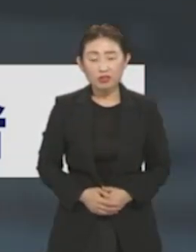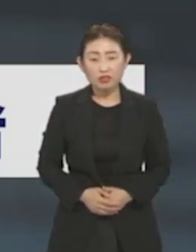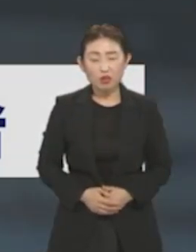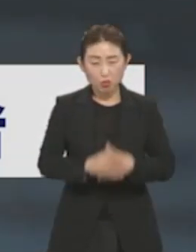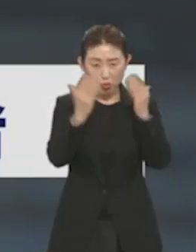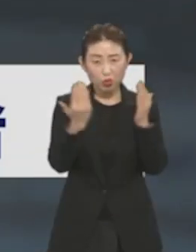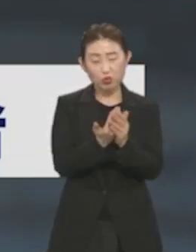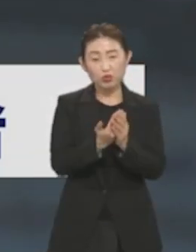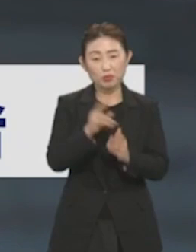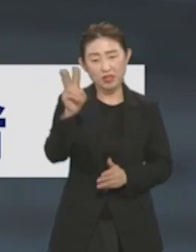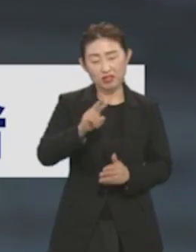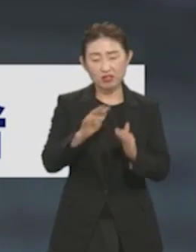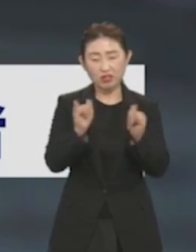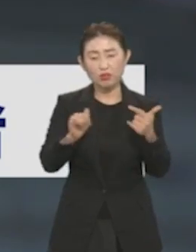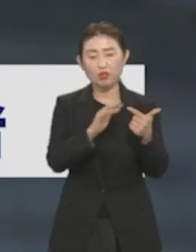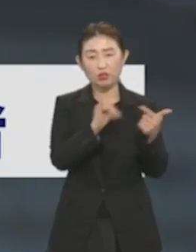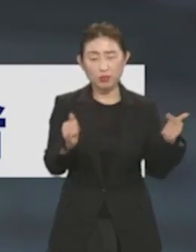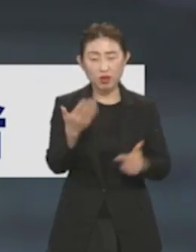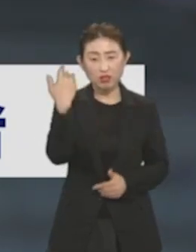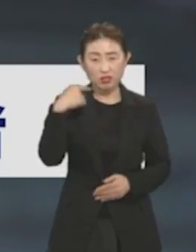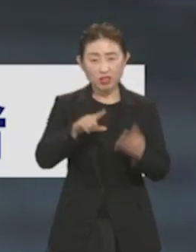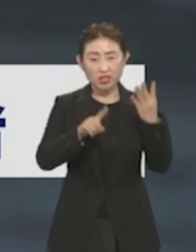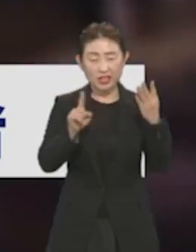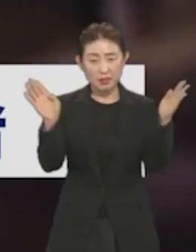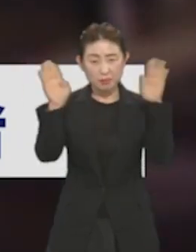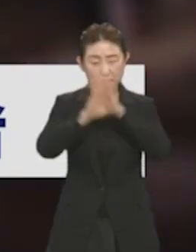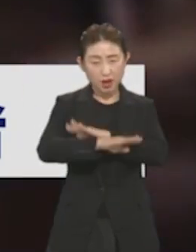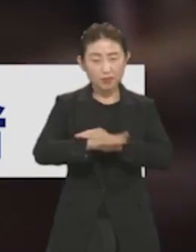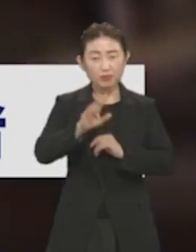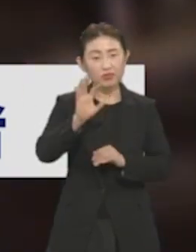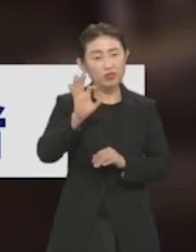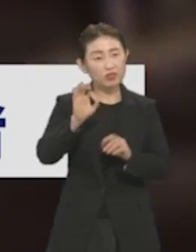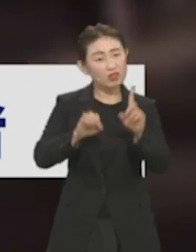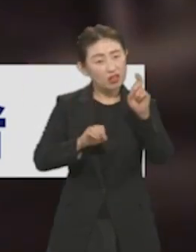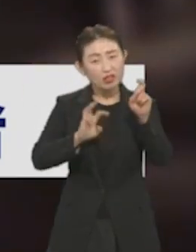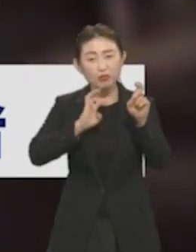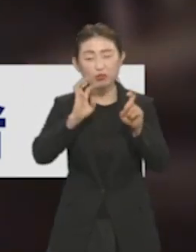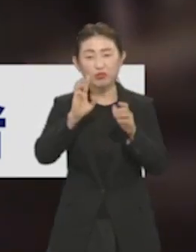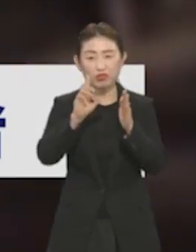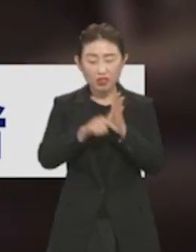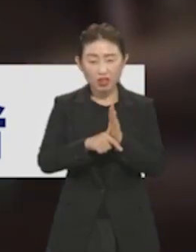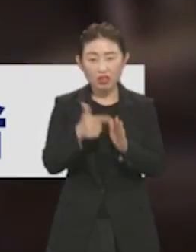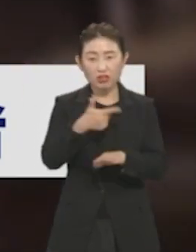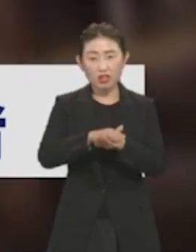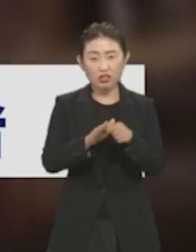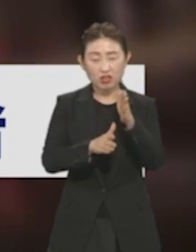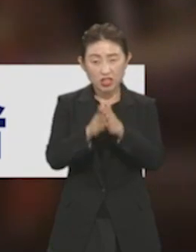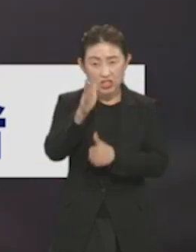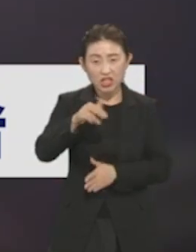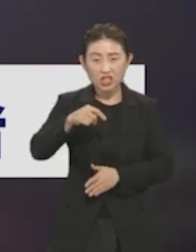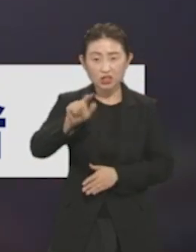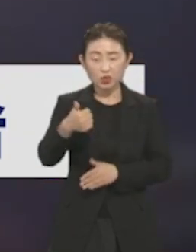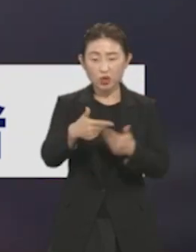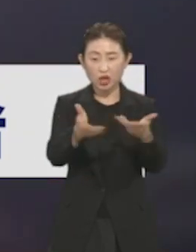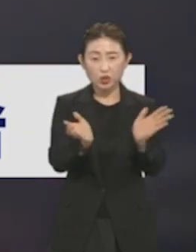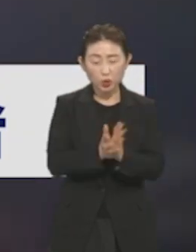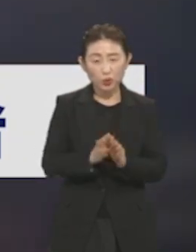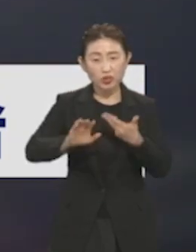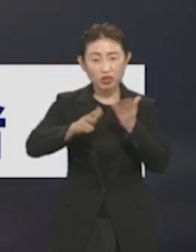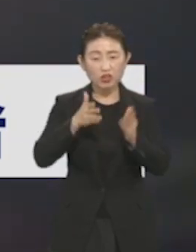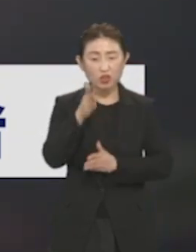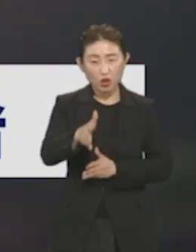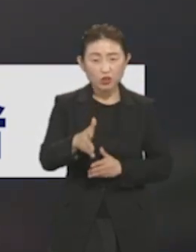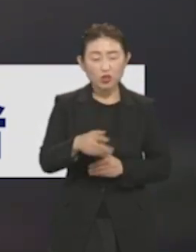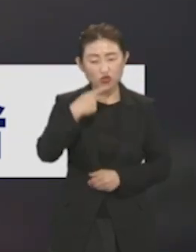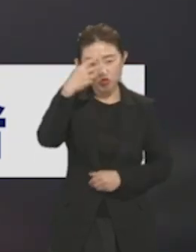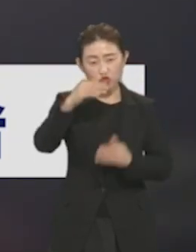A씨 등 6명은 지난 1일 밤 11시 30분쯤 대전 중구 선화동의 한 외국인 전용 유흥업소에서